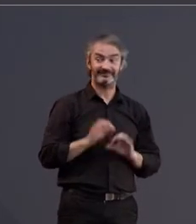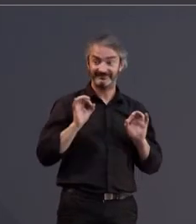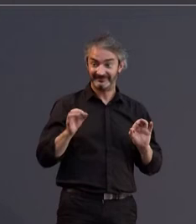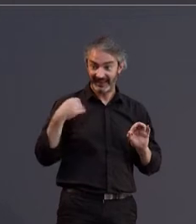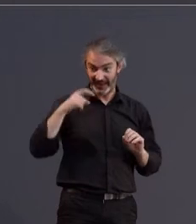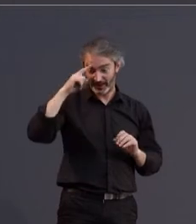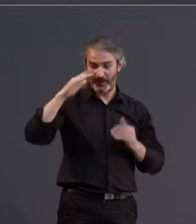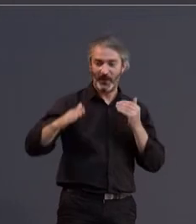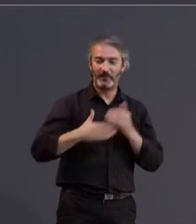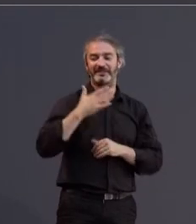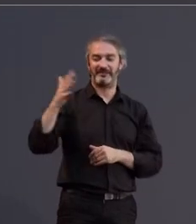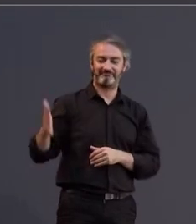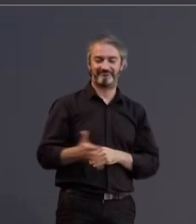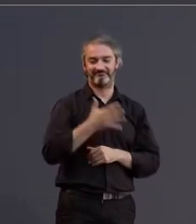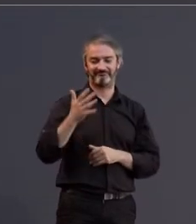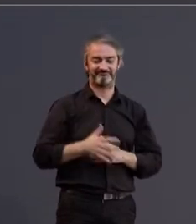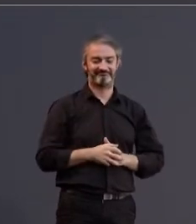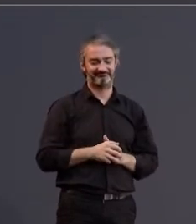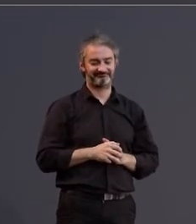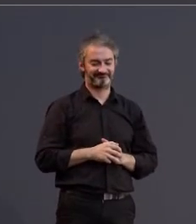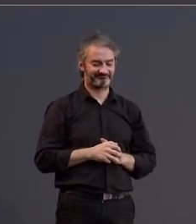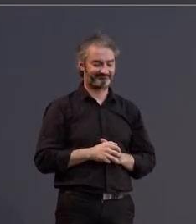Paula Alaminos Noguer.